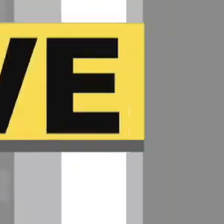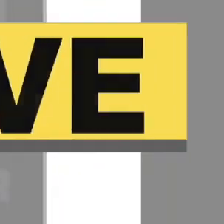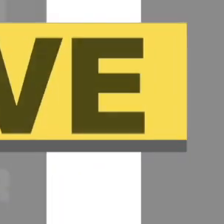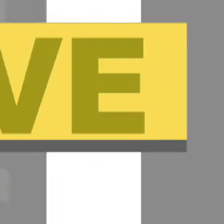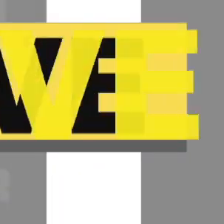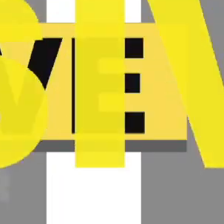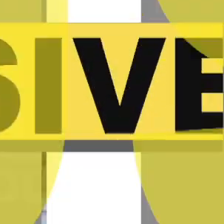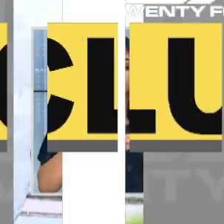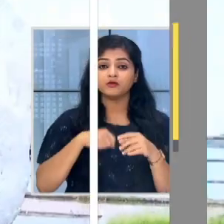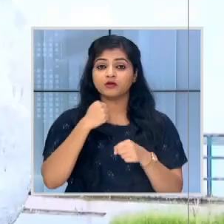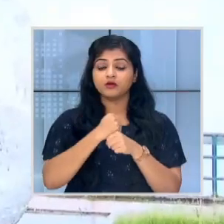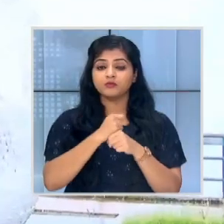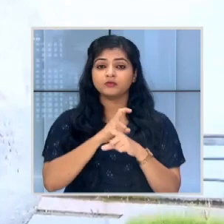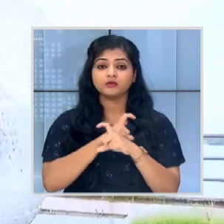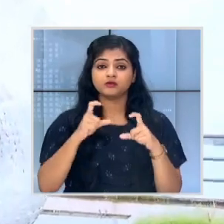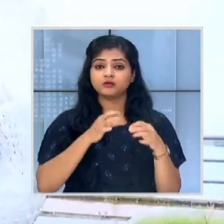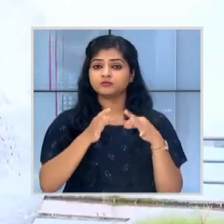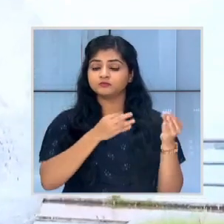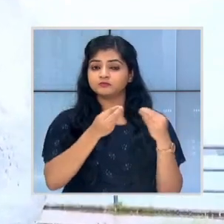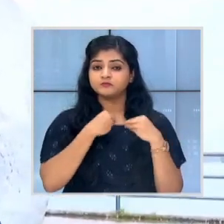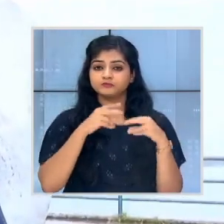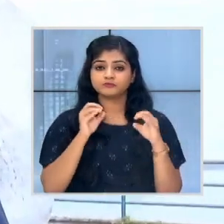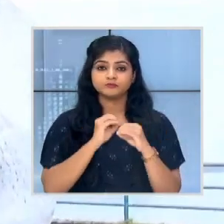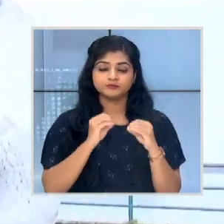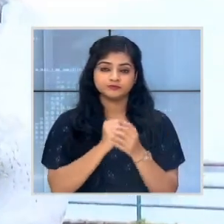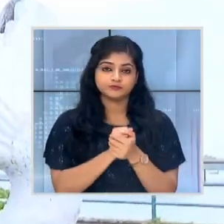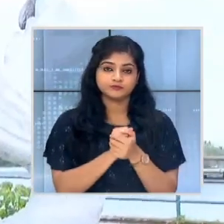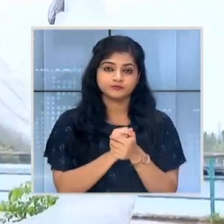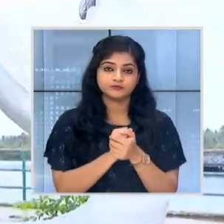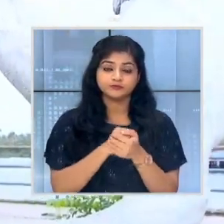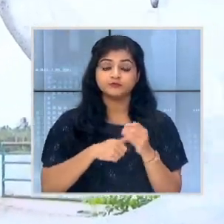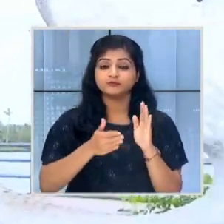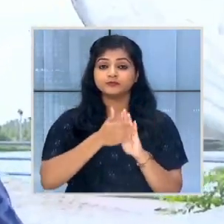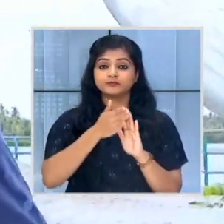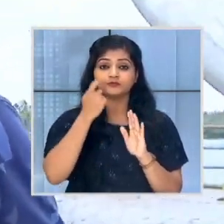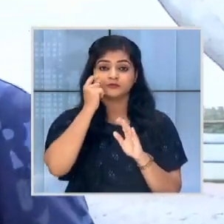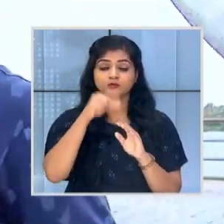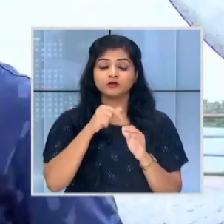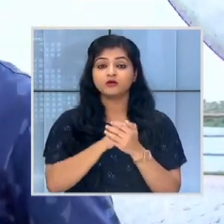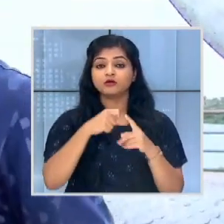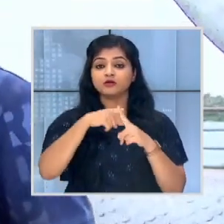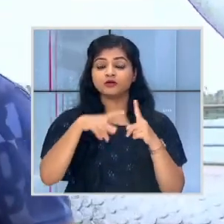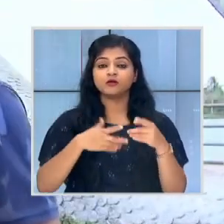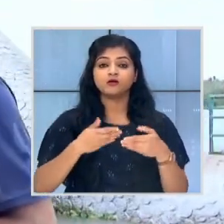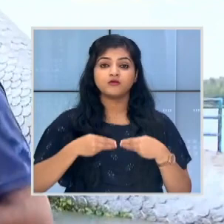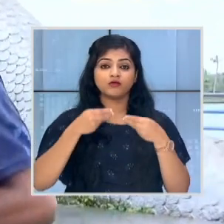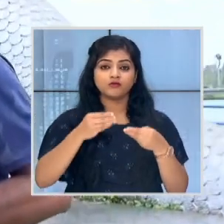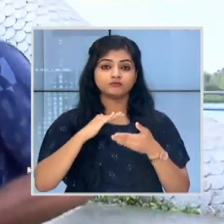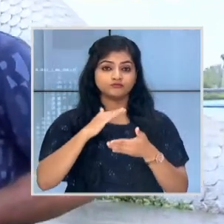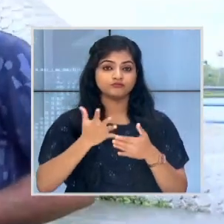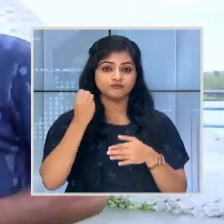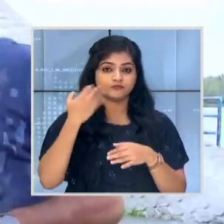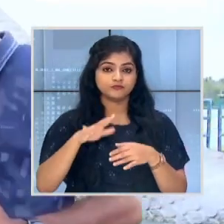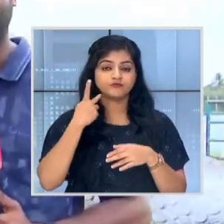കൊടുക്കുമെന്നറിയില്ല. സർക്കാർ ഇപ്പോഴും ഇക്കാര്യത്തിൽ ഒരു അനുകൂലമായ നിലപാട് സ്വീകരിക്കുന്നില്ല എന്നുള്ളതാണ്. ആ ശില്പി സംസ്ഥാന അവാർഡ് ജേതാവ് കൂടിയാണ് അദ്ദേഹം,